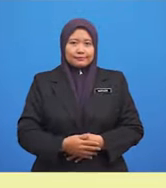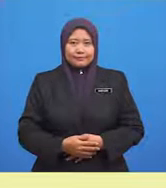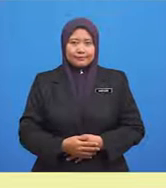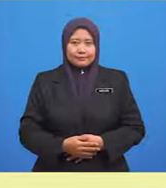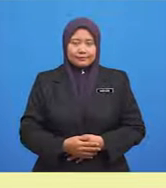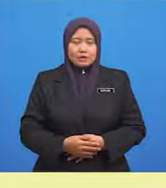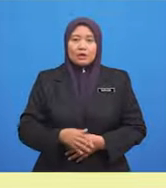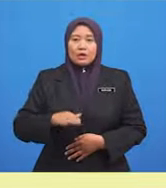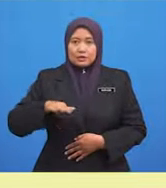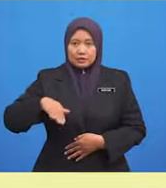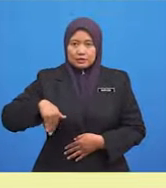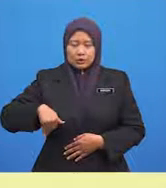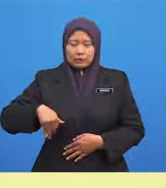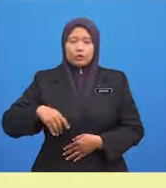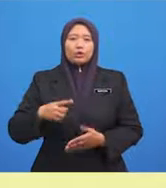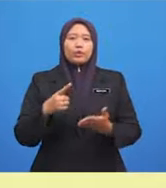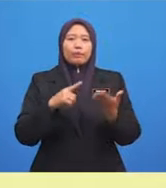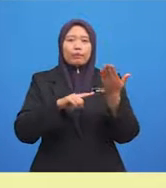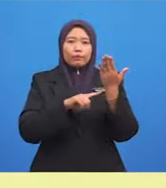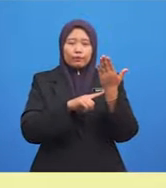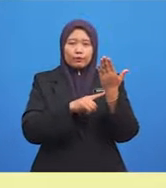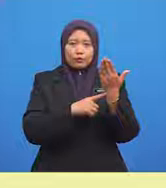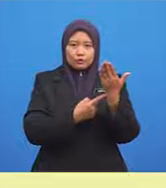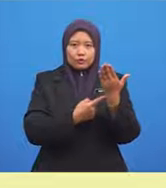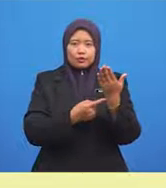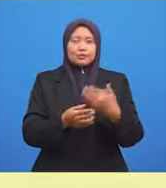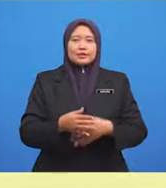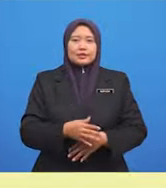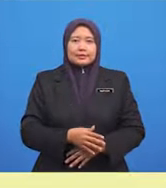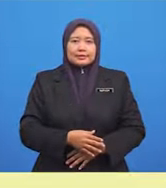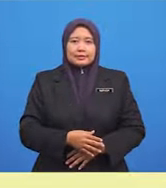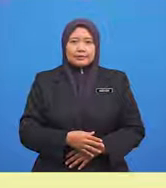Sebelum kita memulakan pembelajaran pada hari ini,